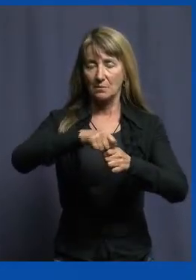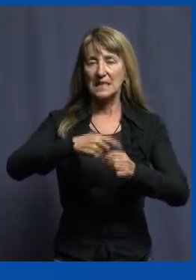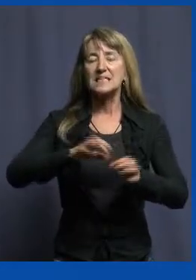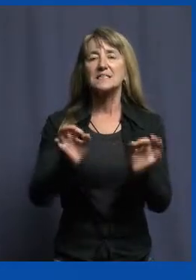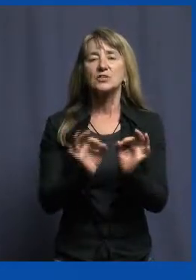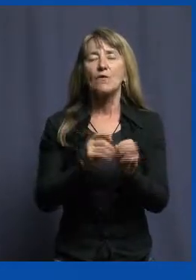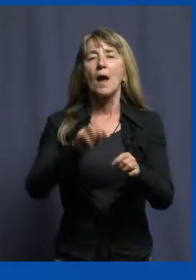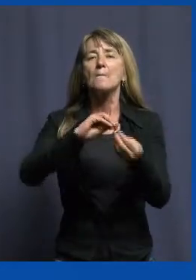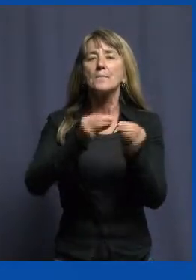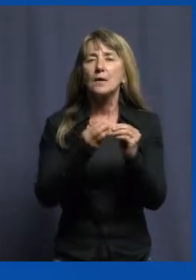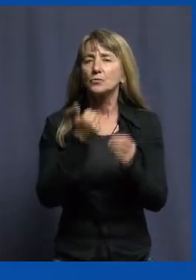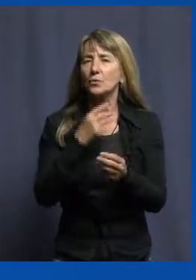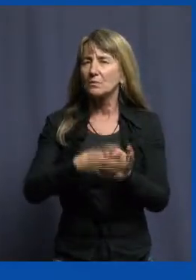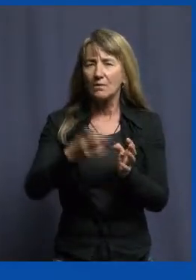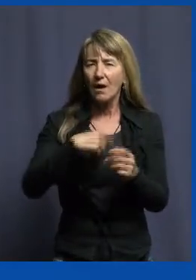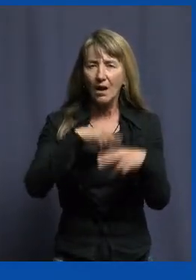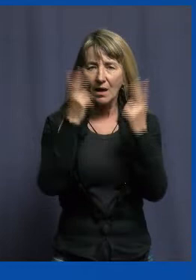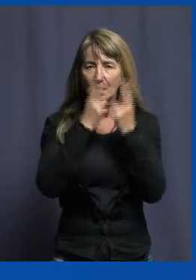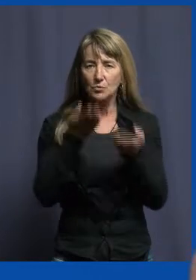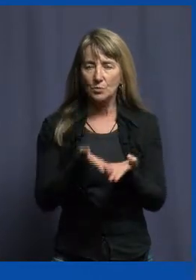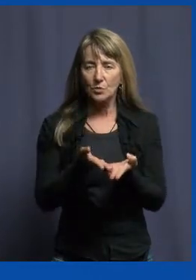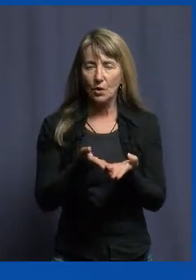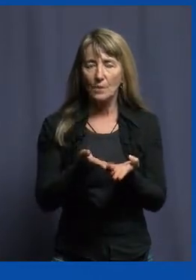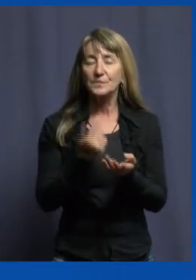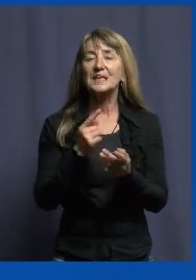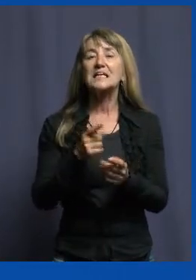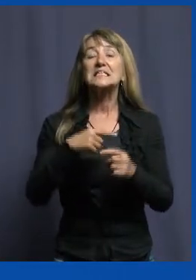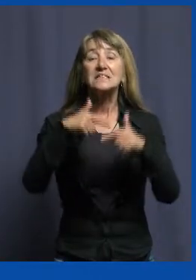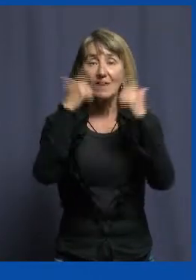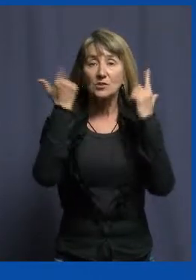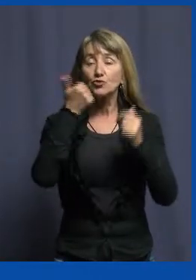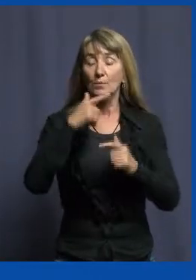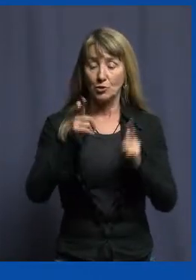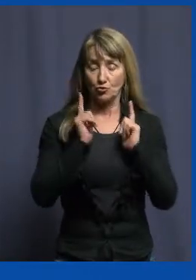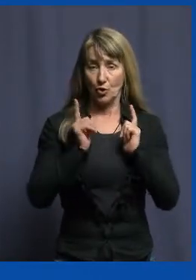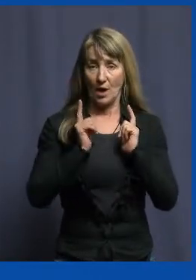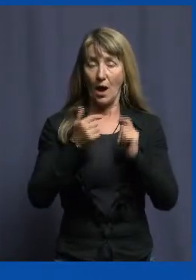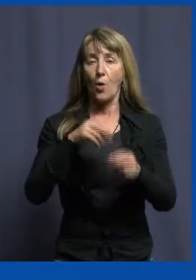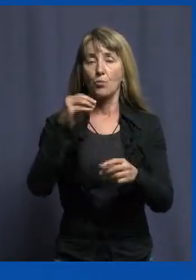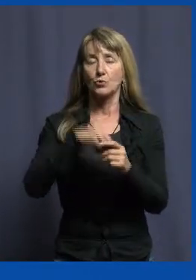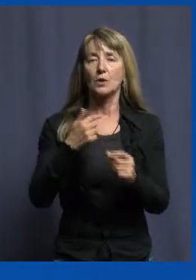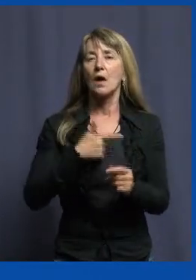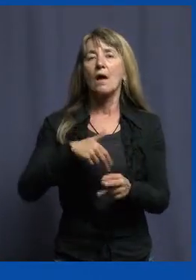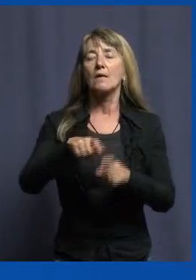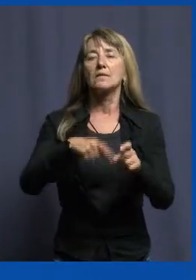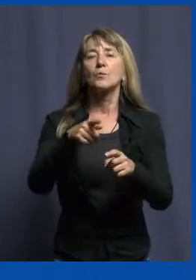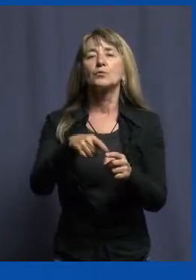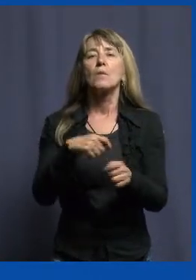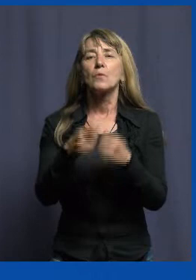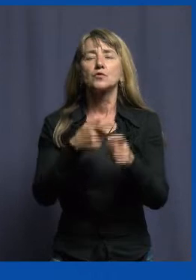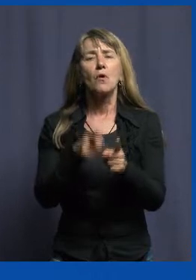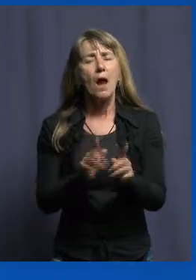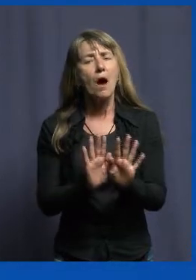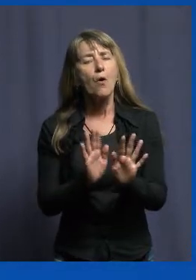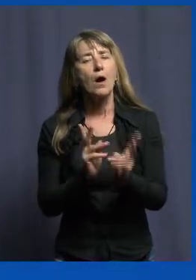sređivali pijacu i tako dalje? To ja ne razumem. Dakle, svestan šta me čeka u budžetu, ja idem u te poslove onako kako